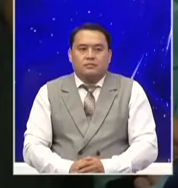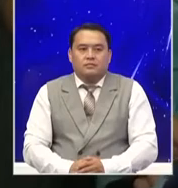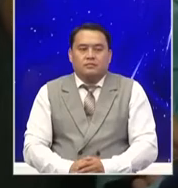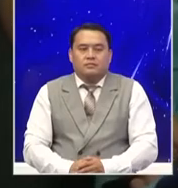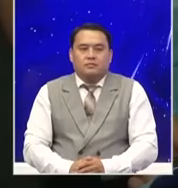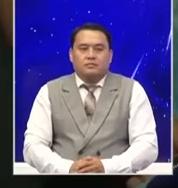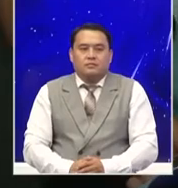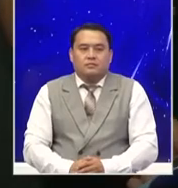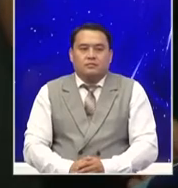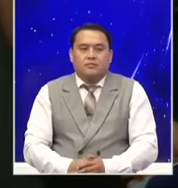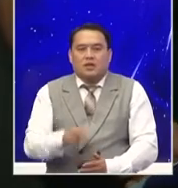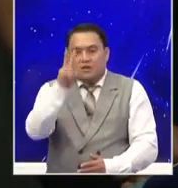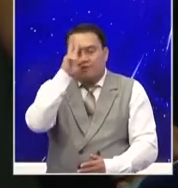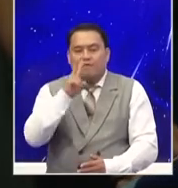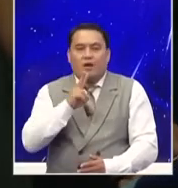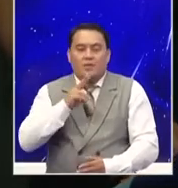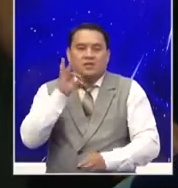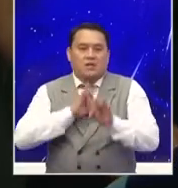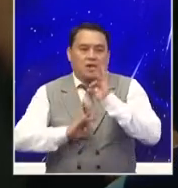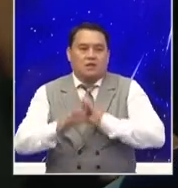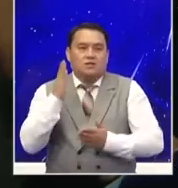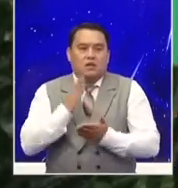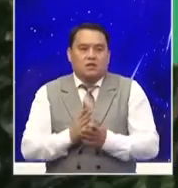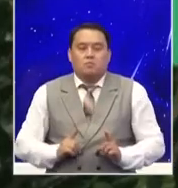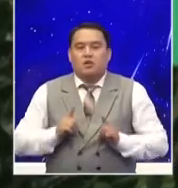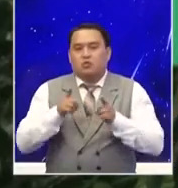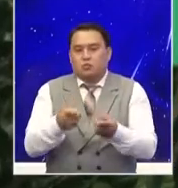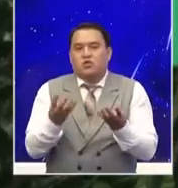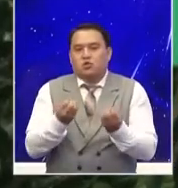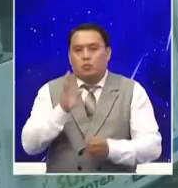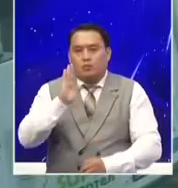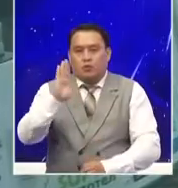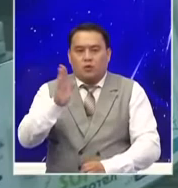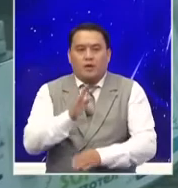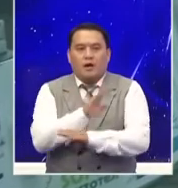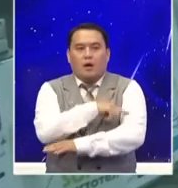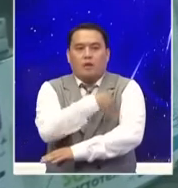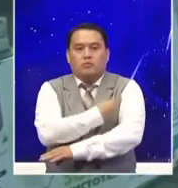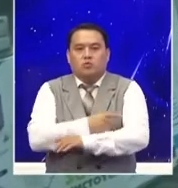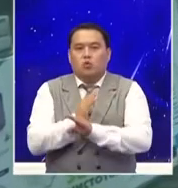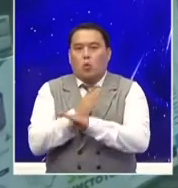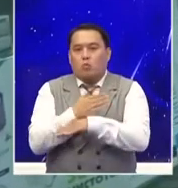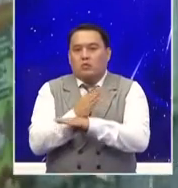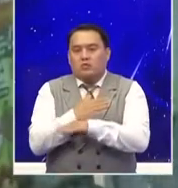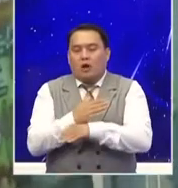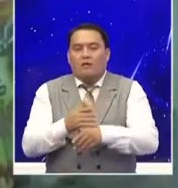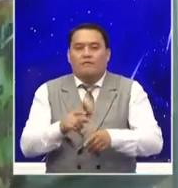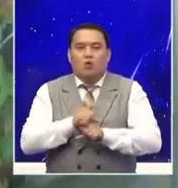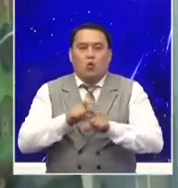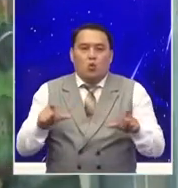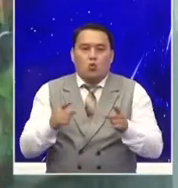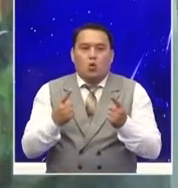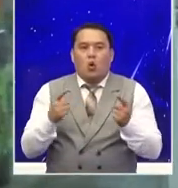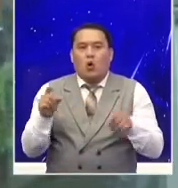Лекарств спокойно хватит на 2 месяца. В ближайшее время ждем поступлений. После визита в Капшагайскую больницу мониторинговая группа наведалась в